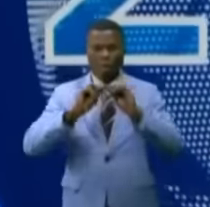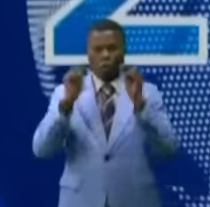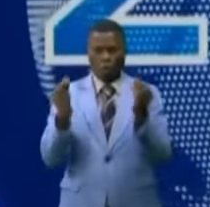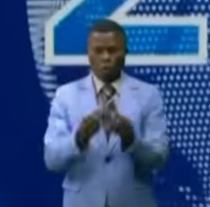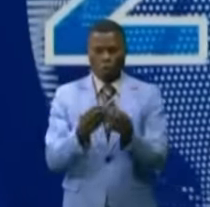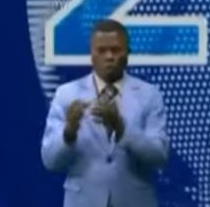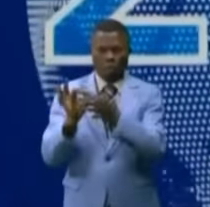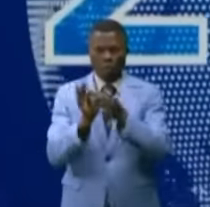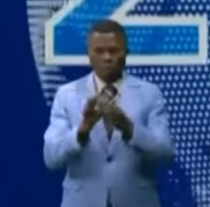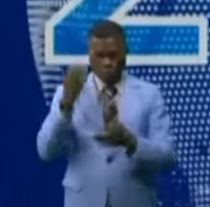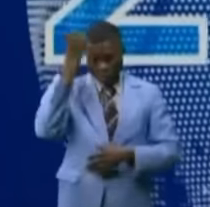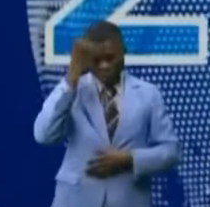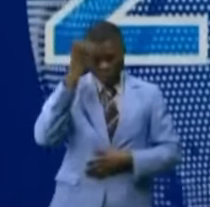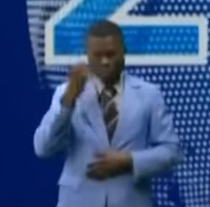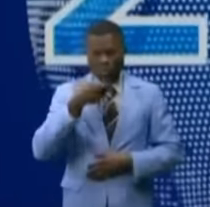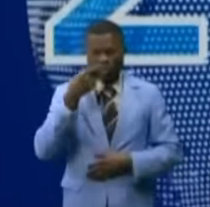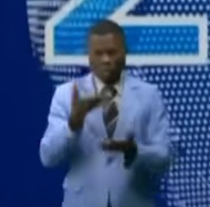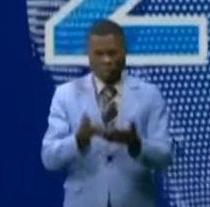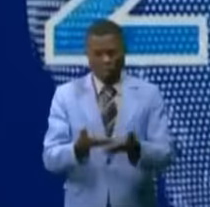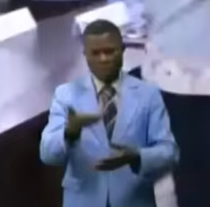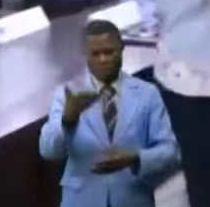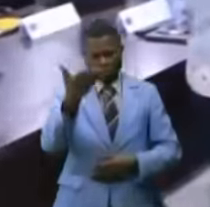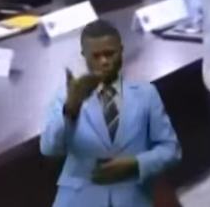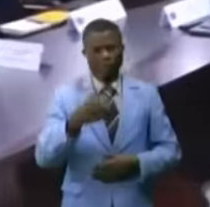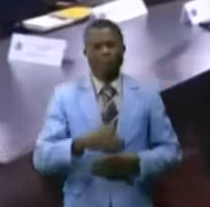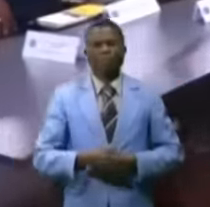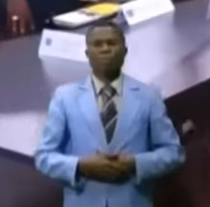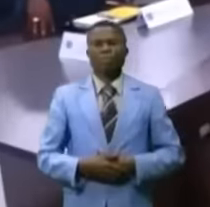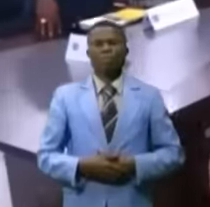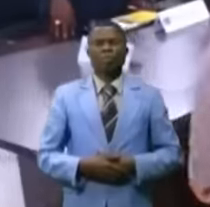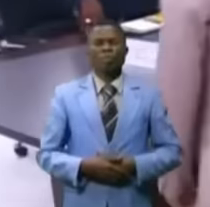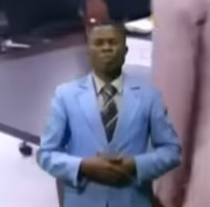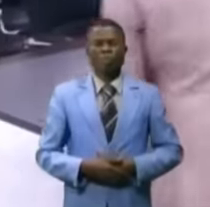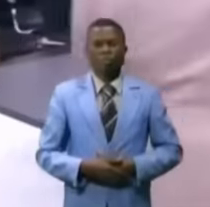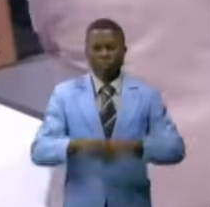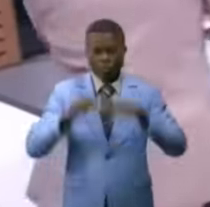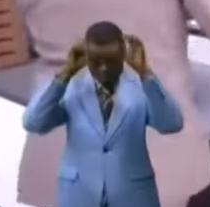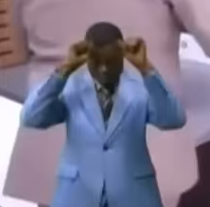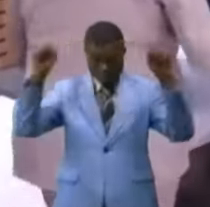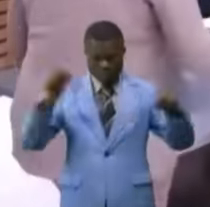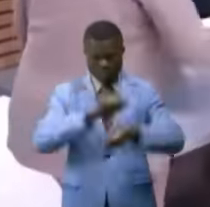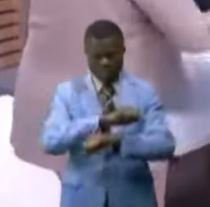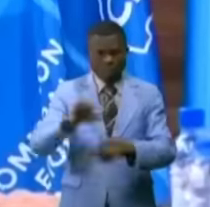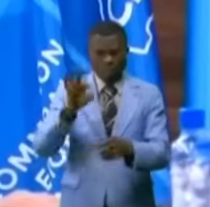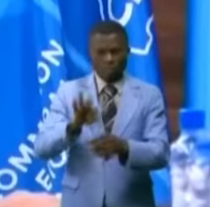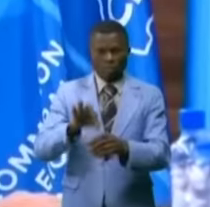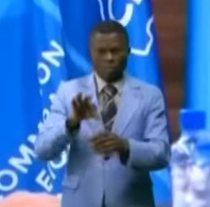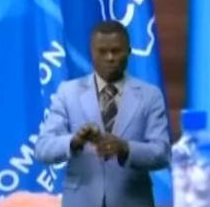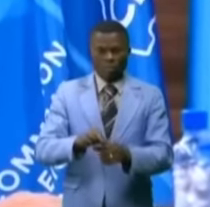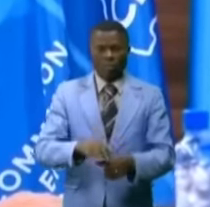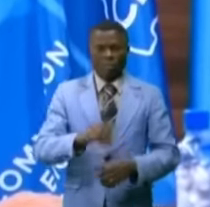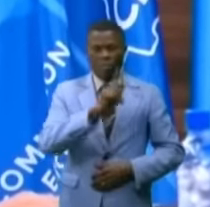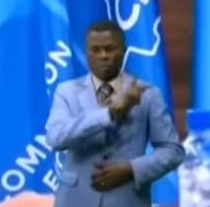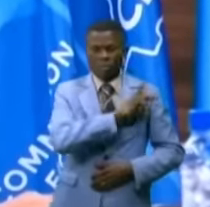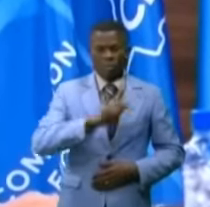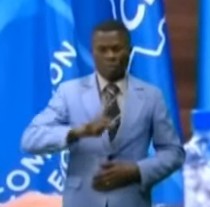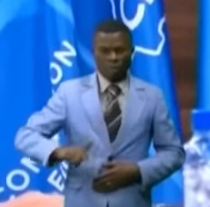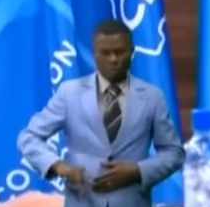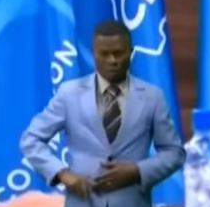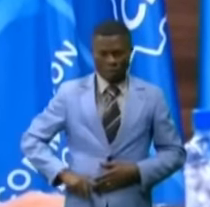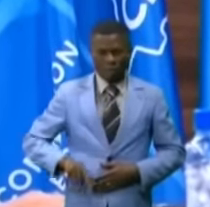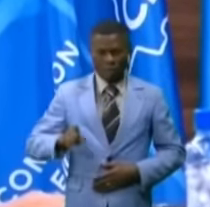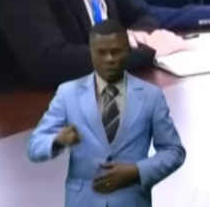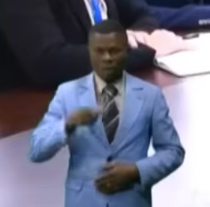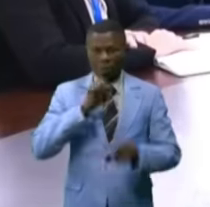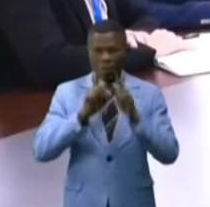l'Union européenne, Tétis Samba et Gereste Ofundji. Le président de la Commission électorale nationale indépendante, Denis Kadima Kazadi,